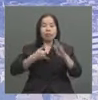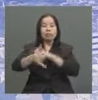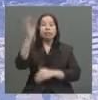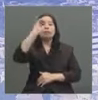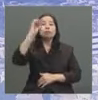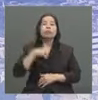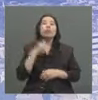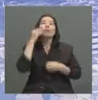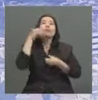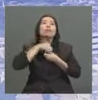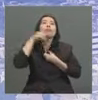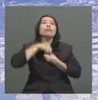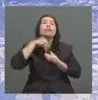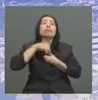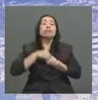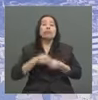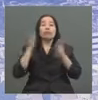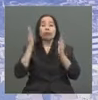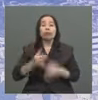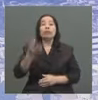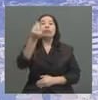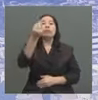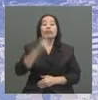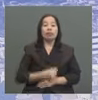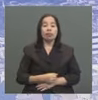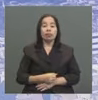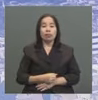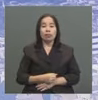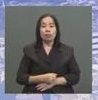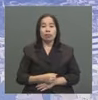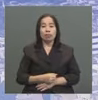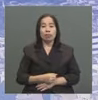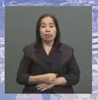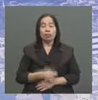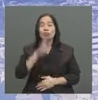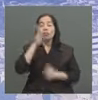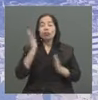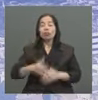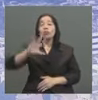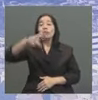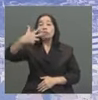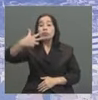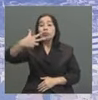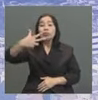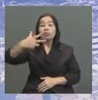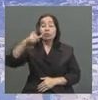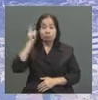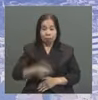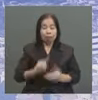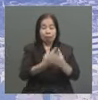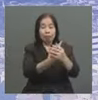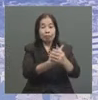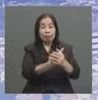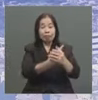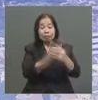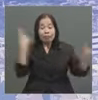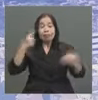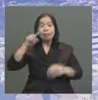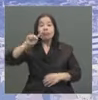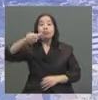นี่ย 30,000 เจอว่ามีอาการป่วยจริงๆแค่ 10,000 แล้วใน